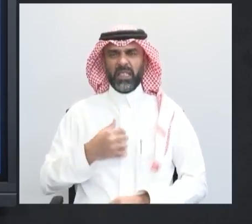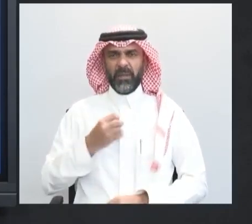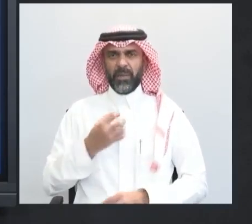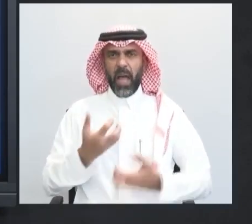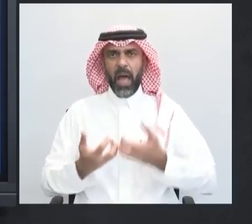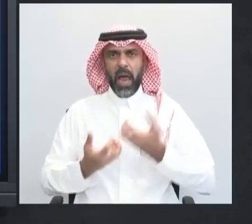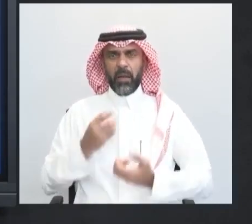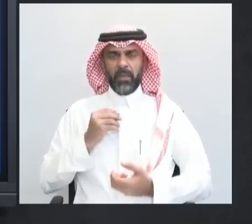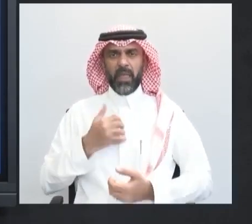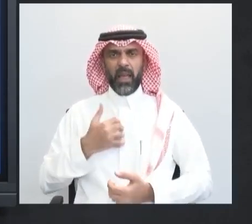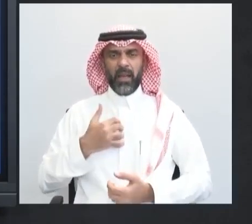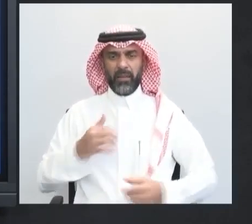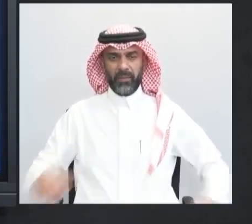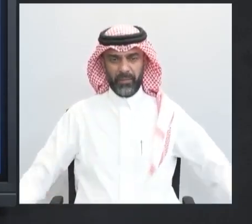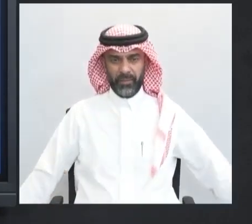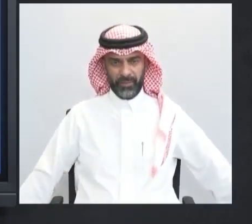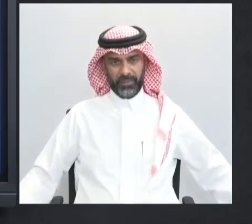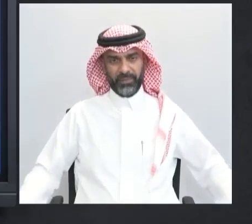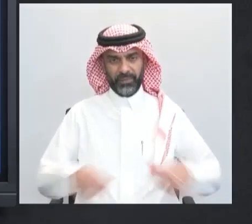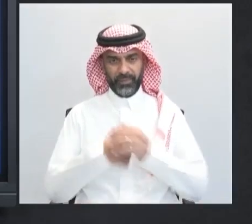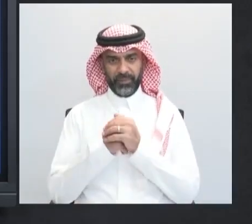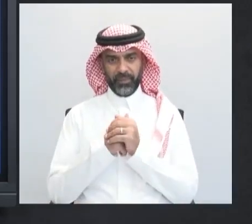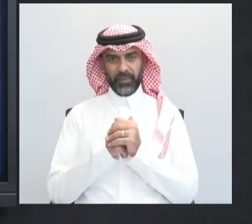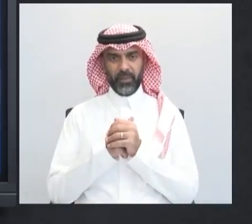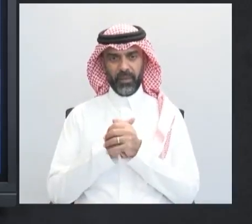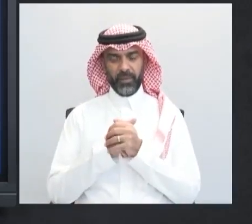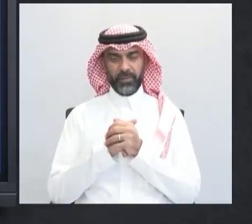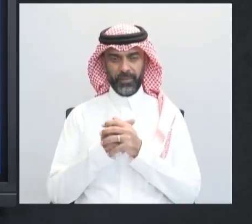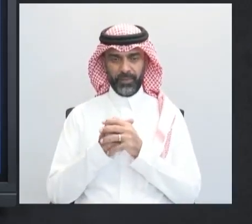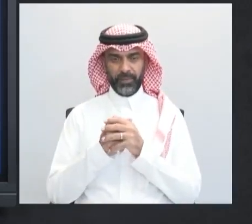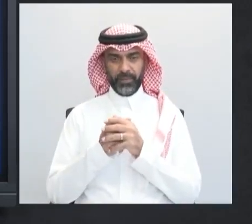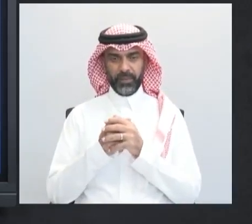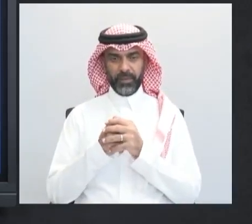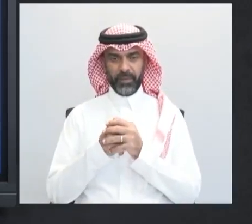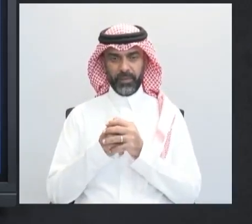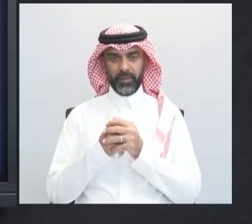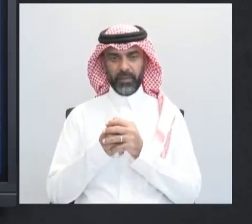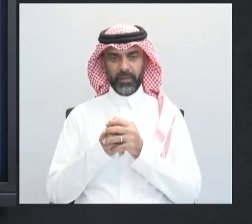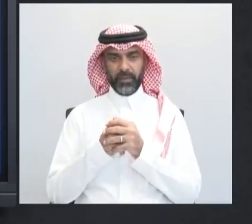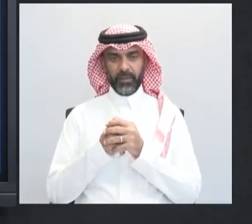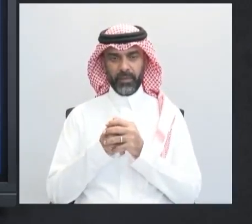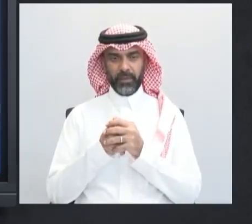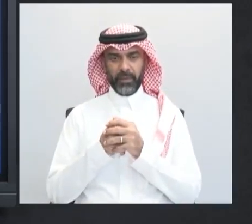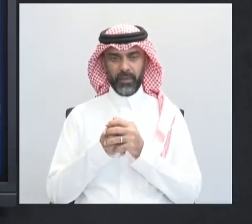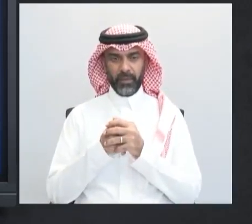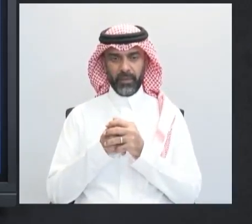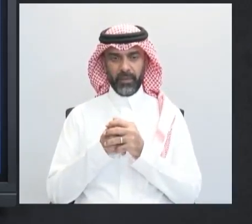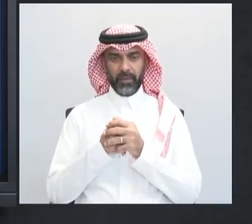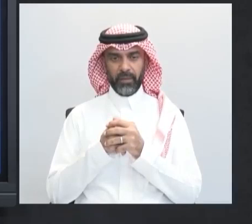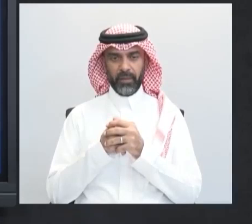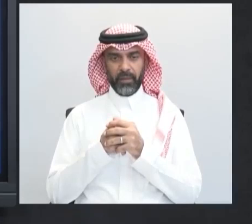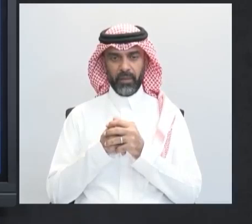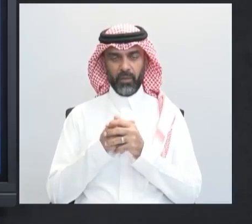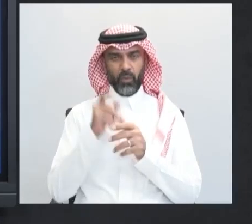تضعف قد تتسب تسبب ايضا في مساله خروج هذا الحمض وتتسبب في الحموضه لدى الاشخاص